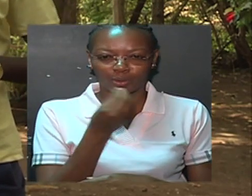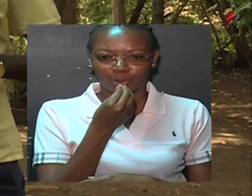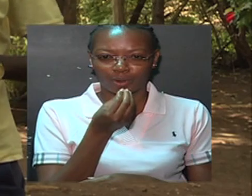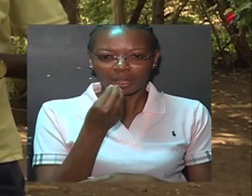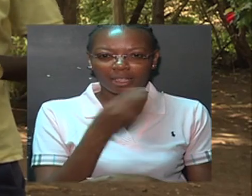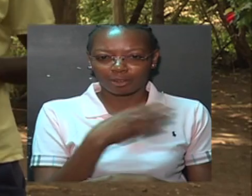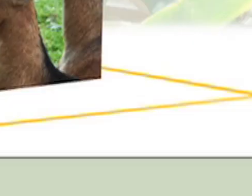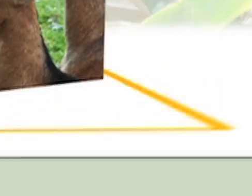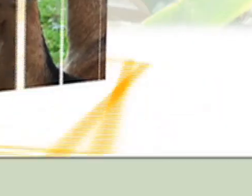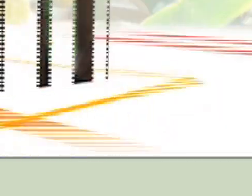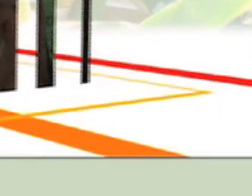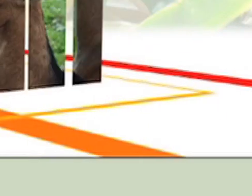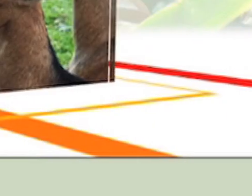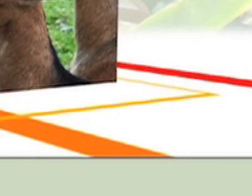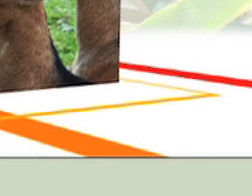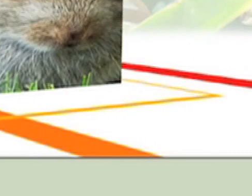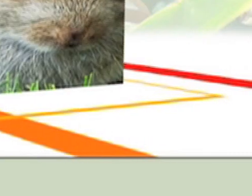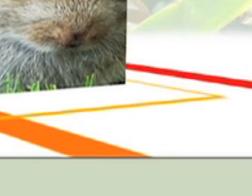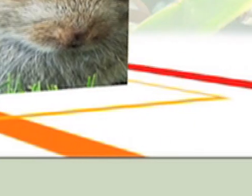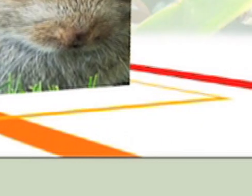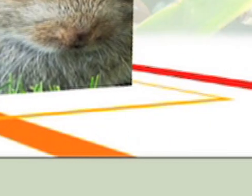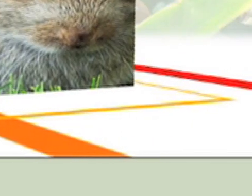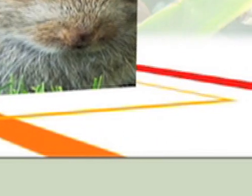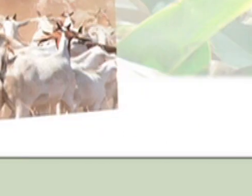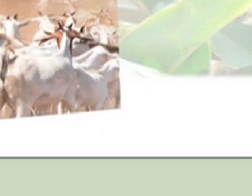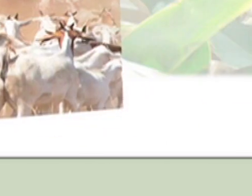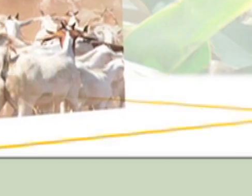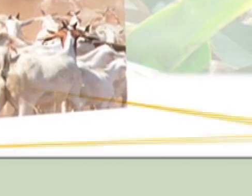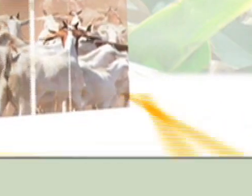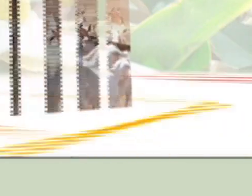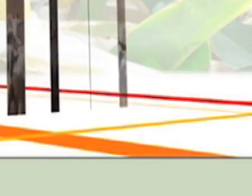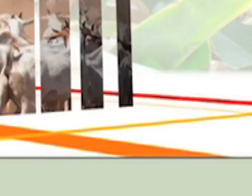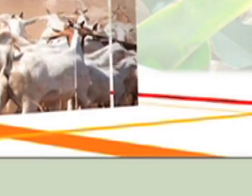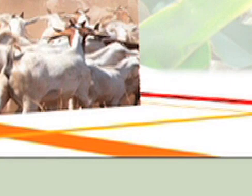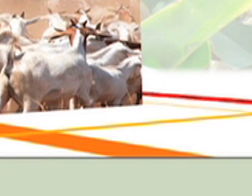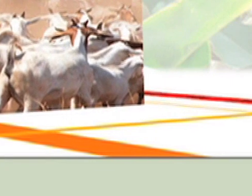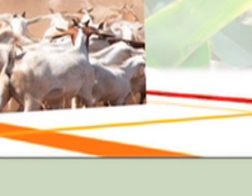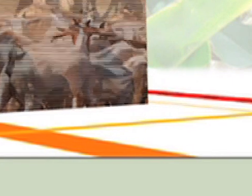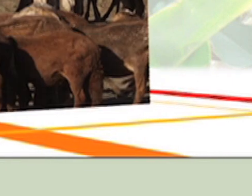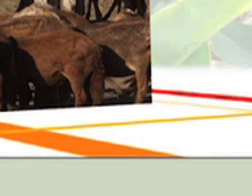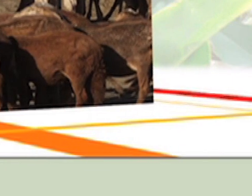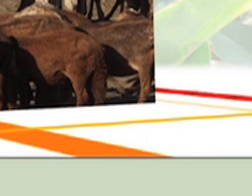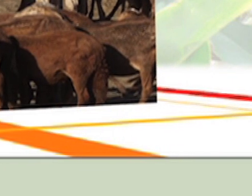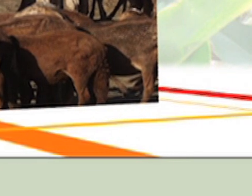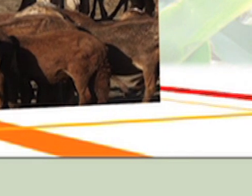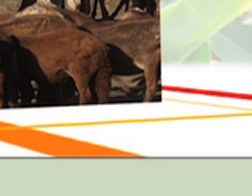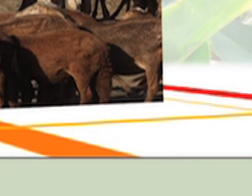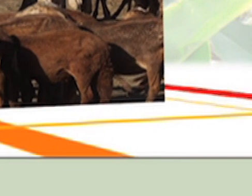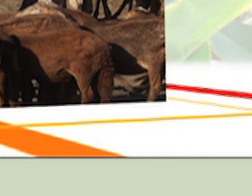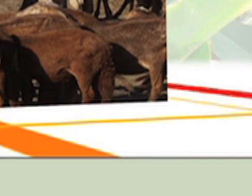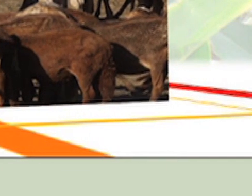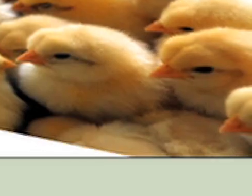pai. Usicheze mbali. Thank you.